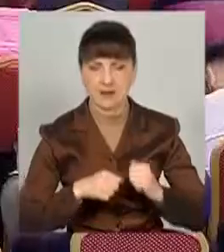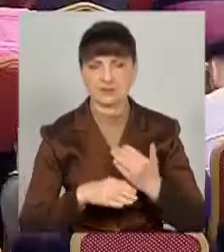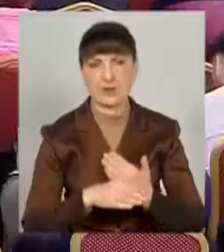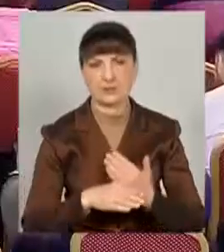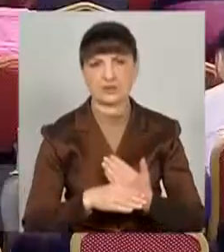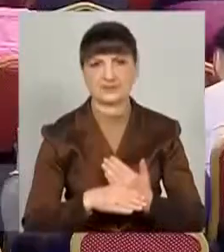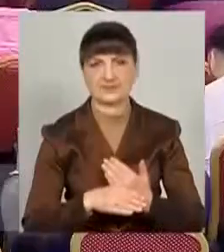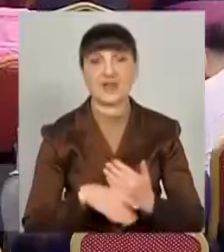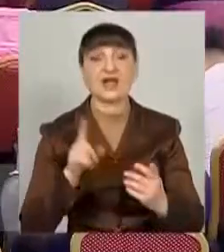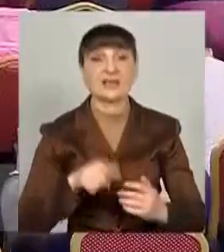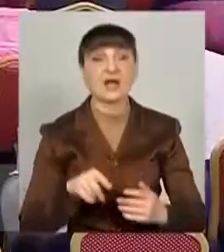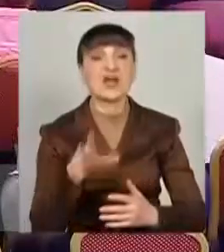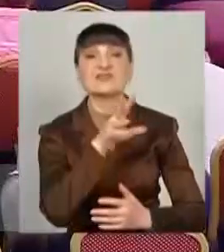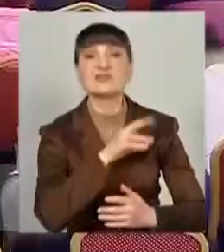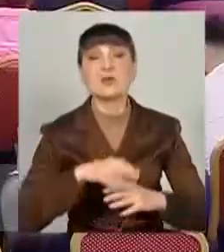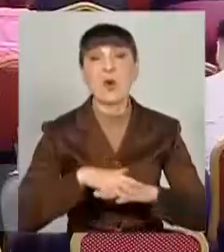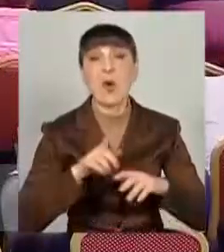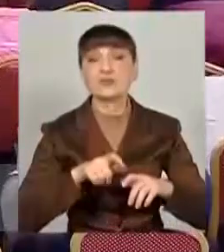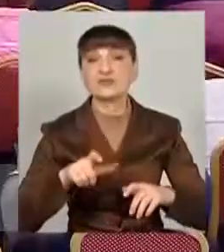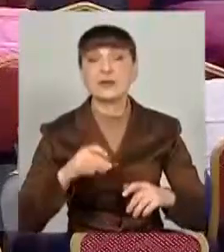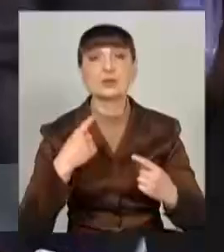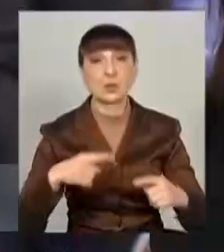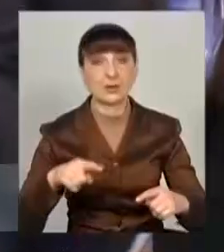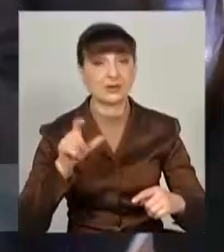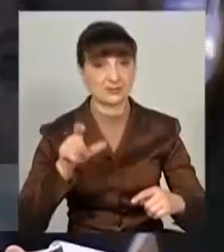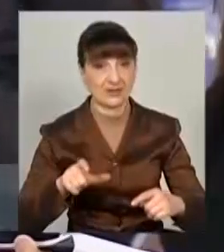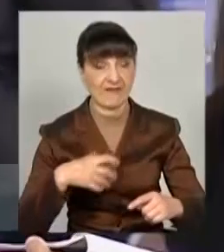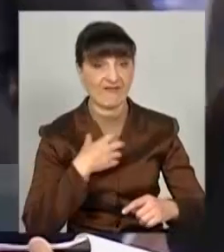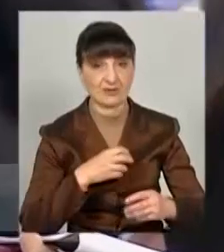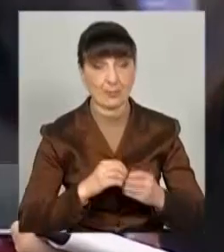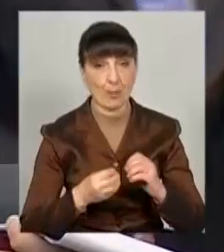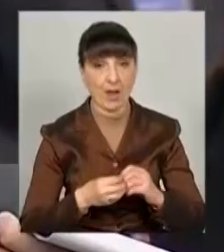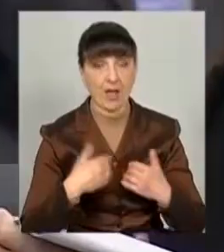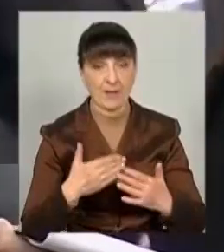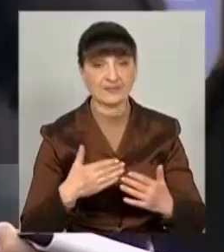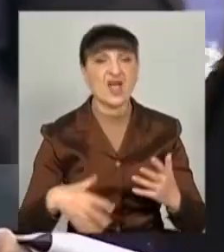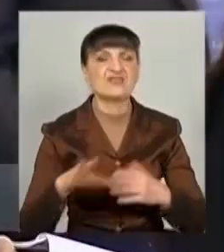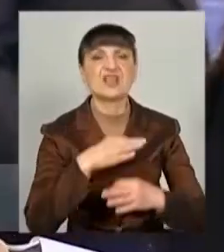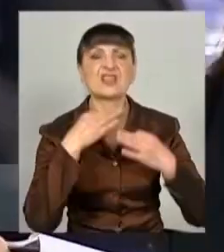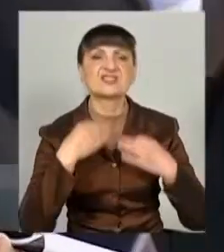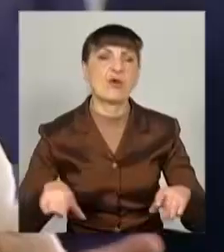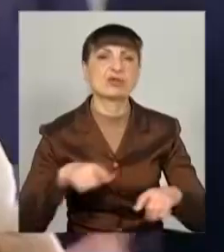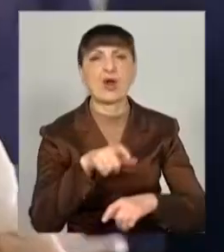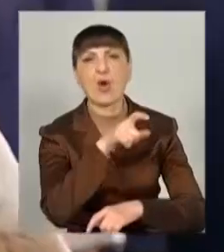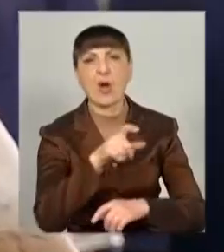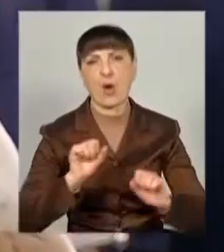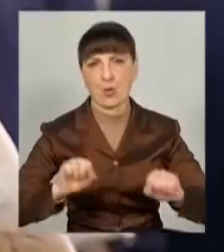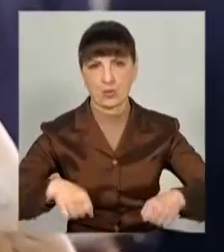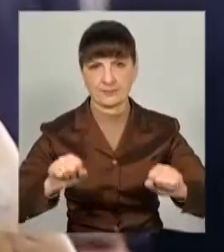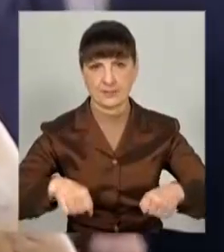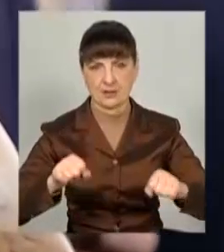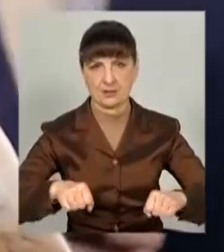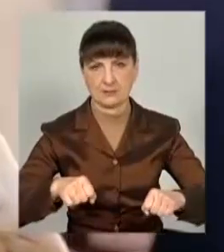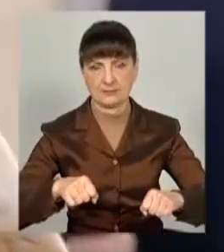не слой ясности это всеобщее собрание и другой не менее важной проблеме всегдазволенности на дорогах курьеров мопедистов